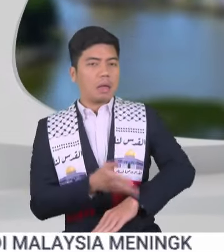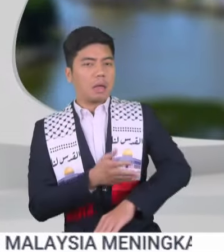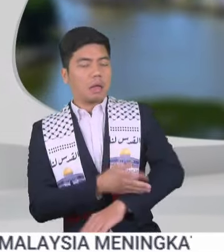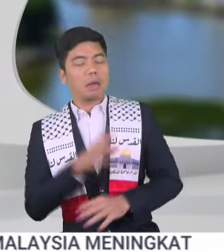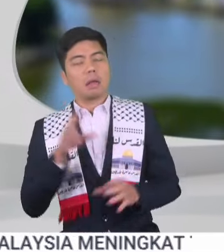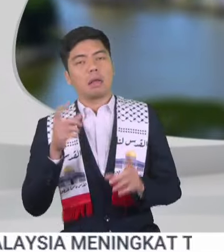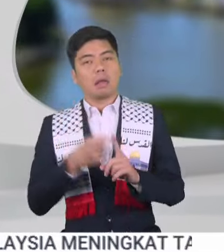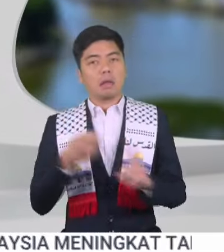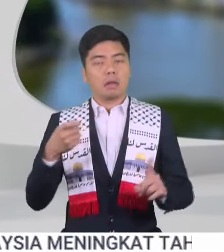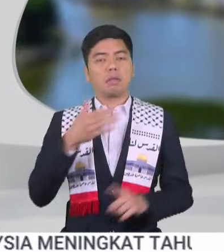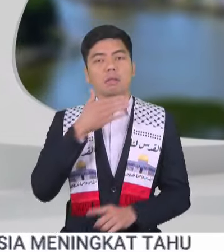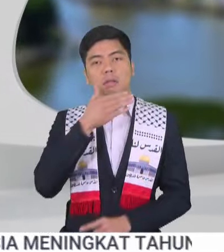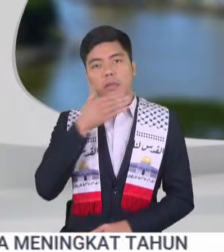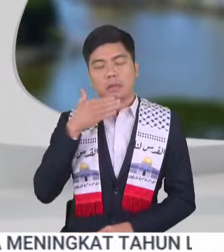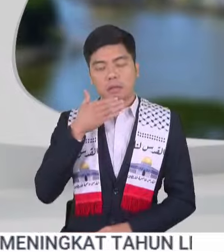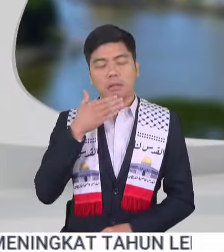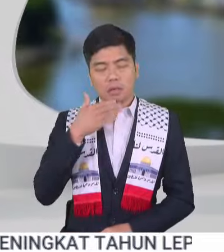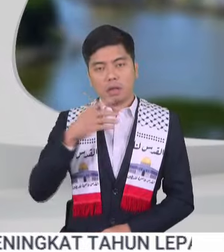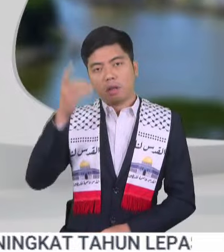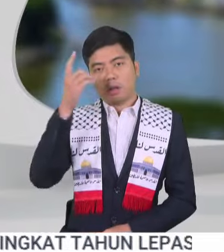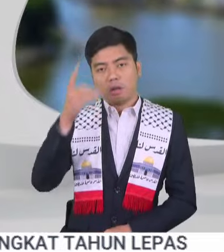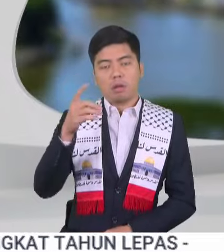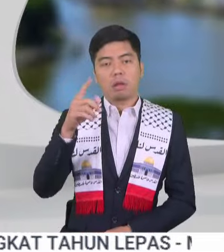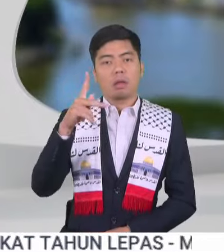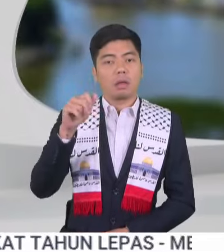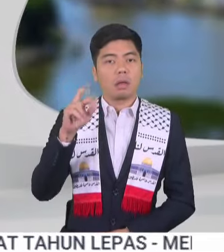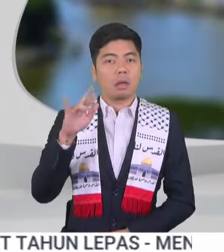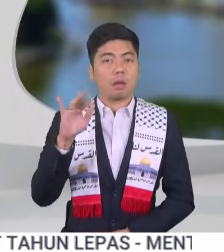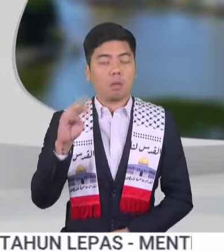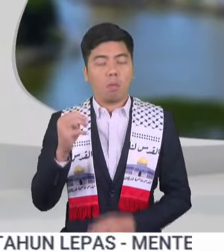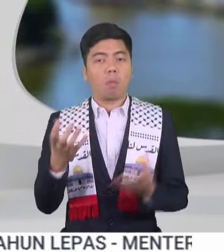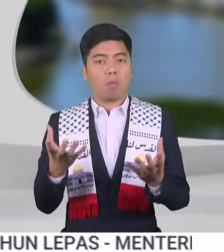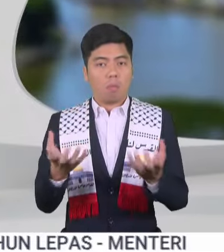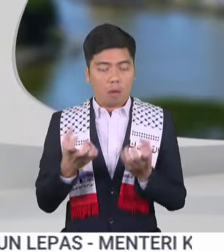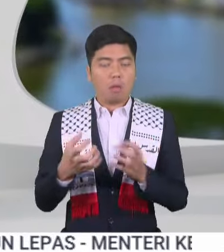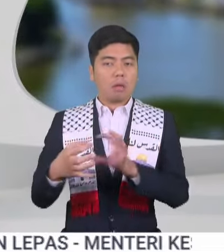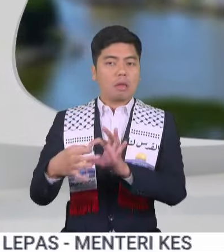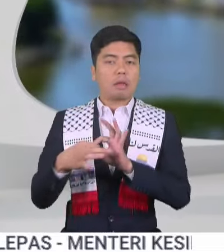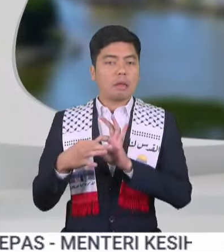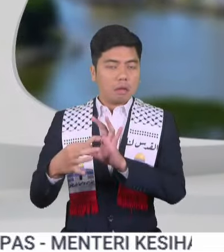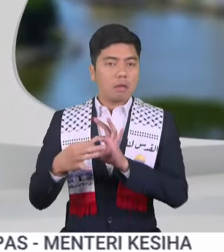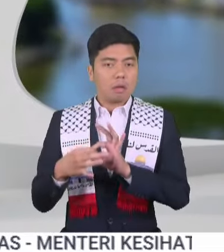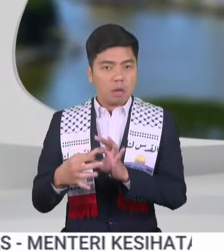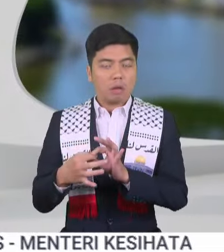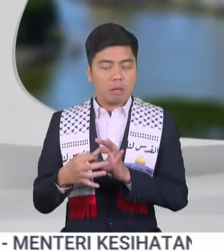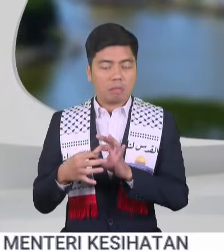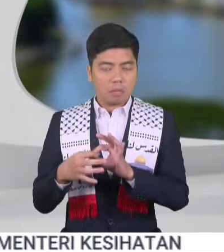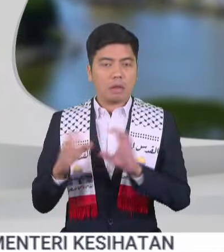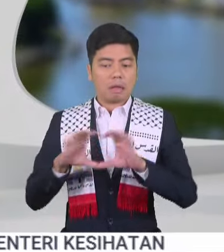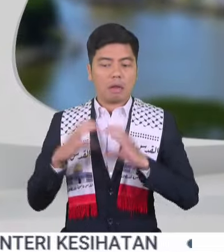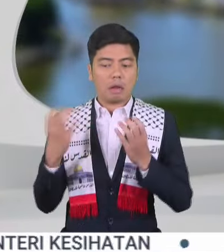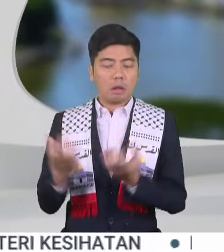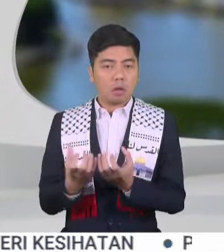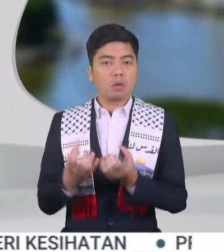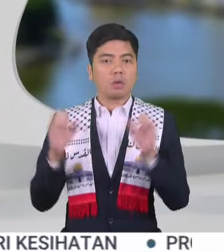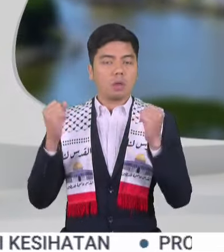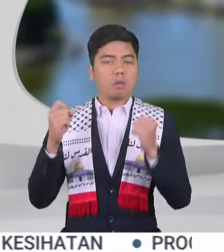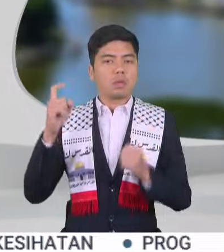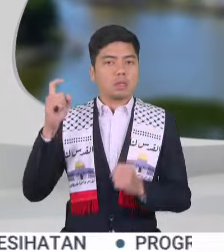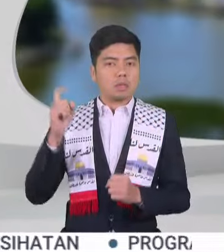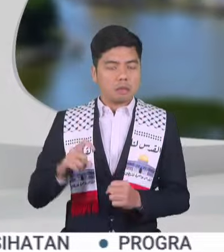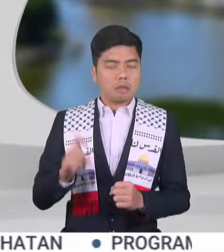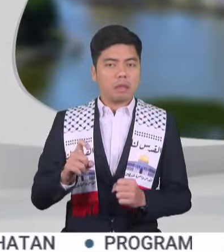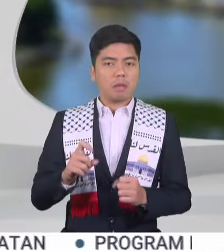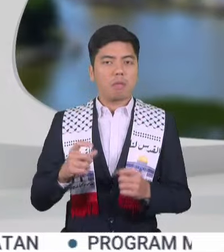Sukan dan Pembangunan Usahawan, Dato' Sri Abdul Karim Rahman Hamzah, mahu pihak pengurusan persatuan atau kelab sukan lebih efektif